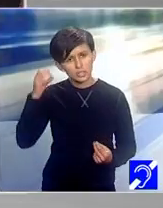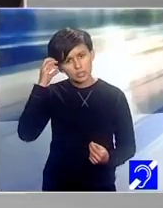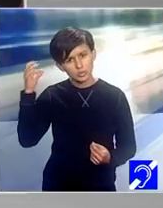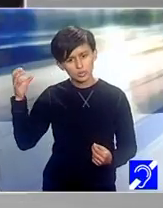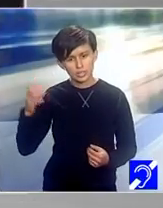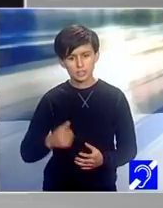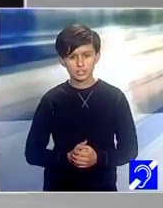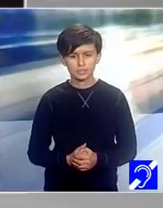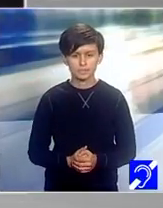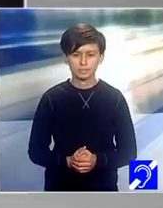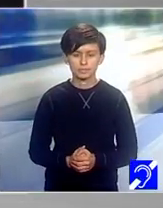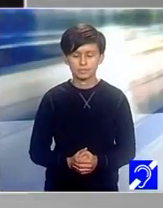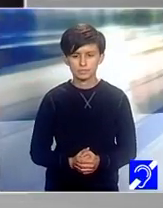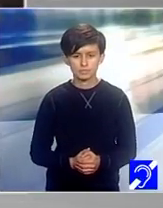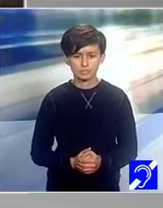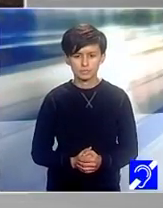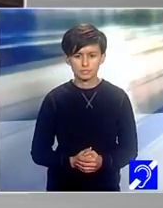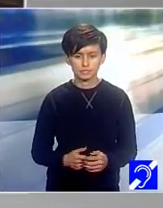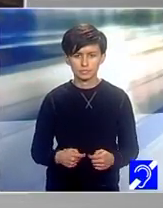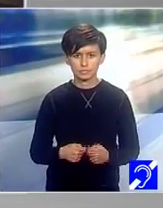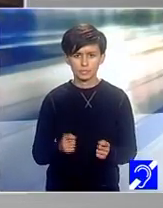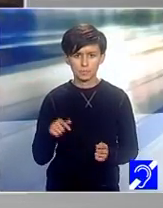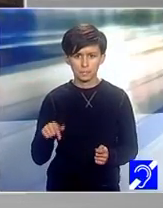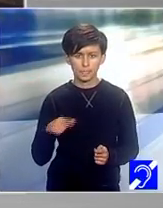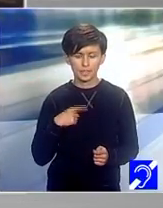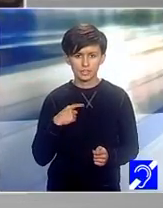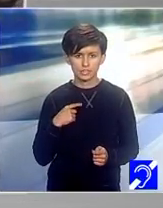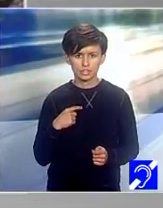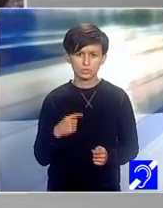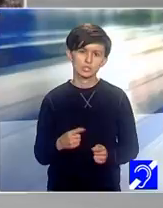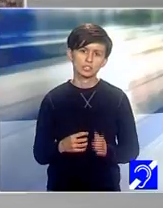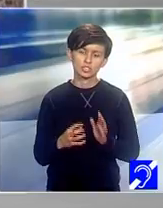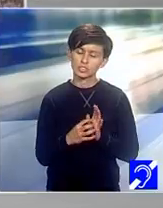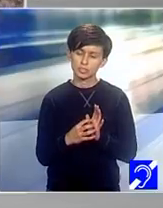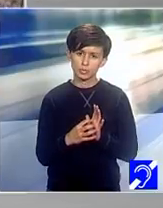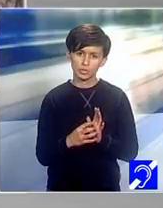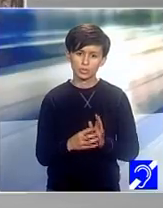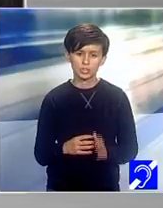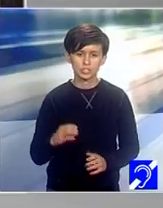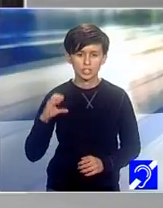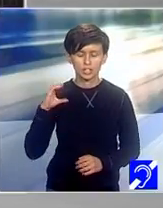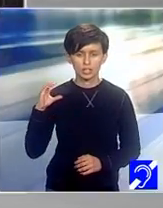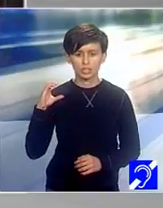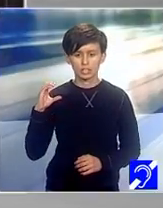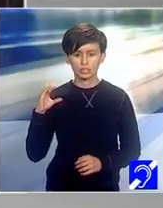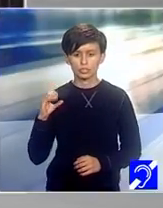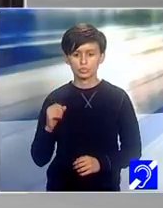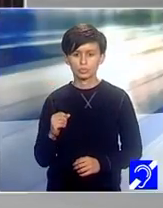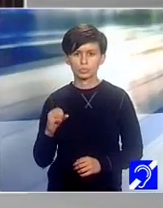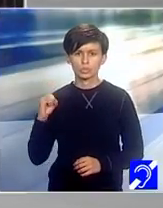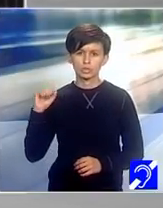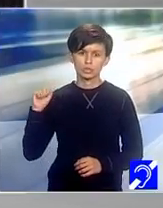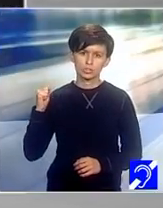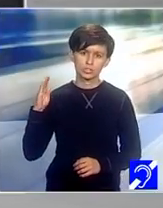globalizantă. Dar toate acestea sunt niște etichete și Coșbuc,